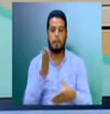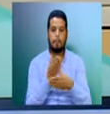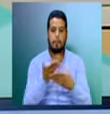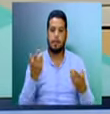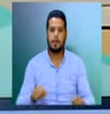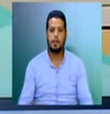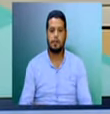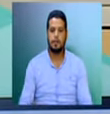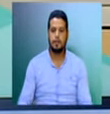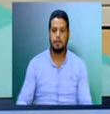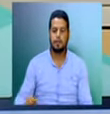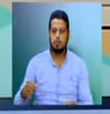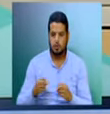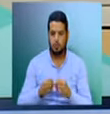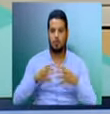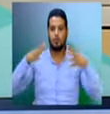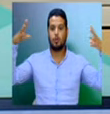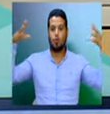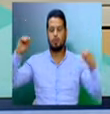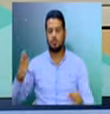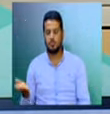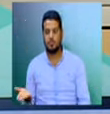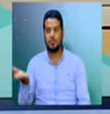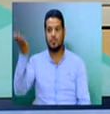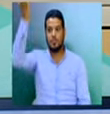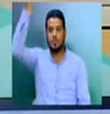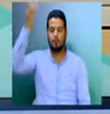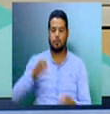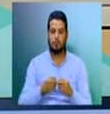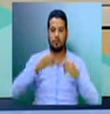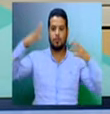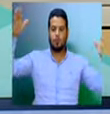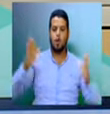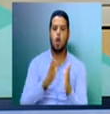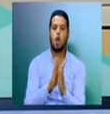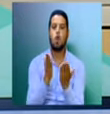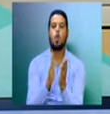لتحقيق الجودة عفوا، وتطوير الكتب المدرسية